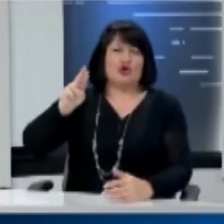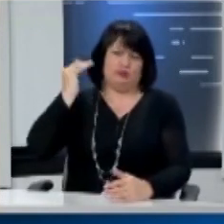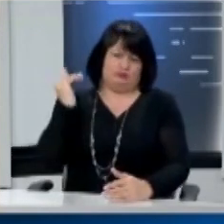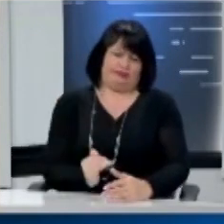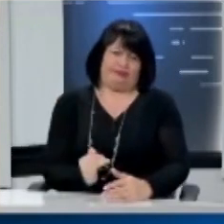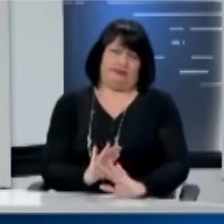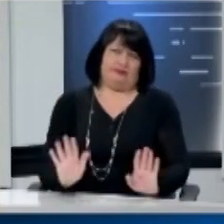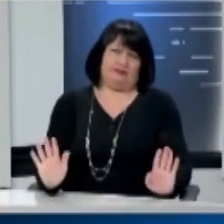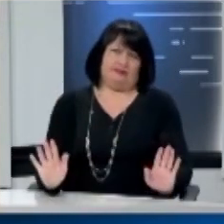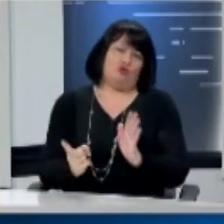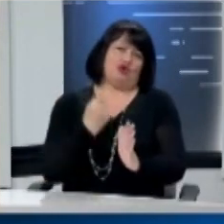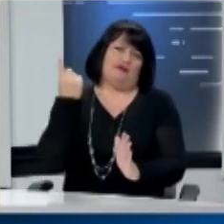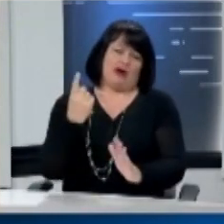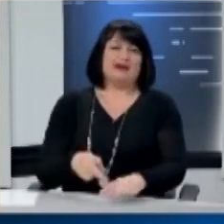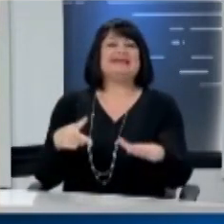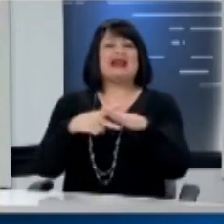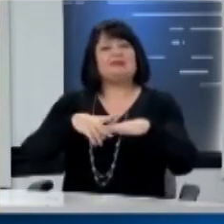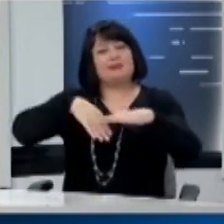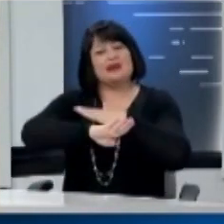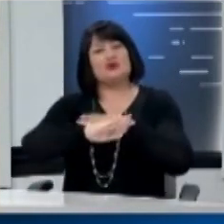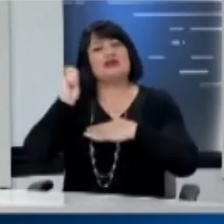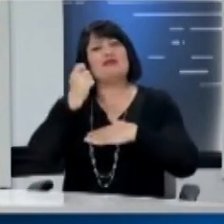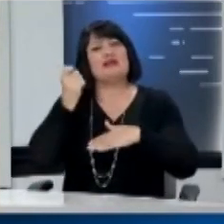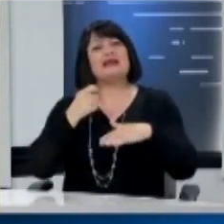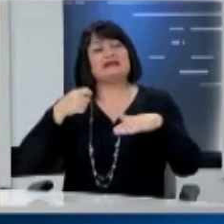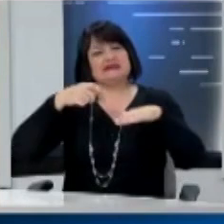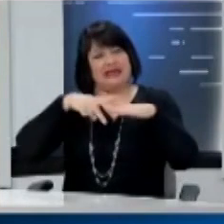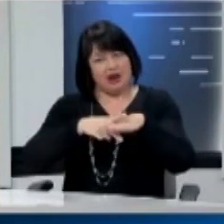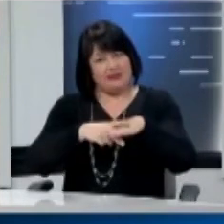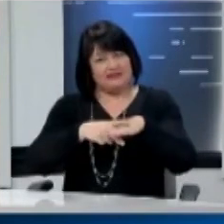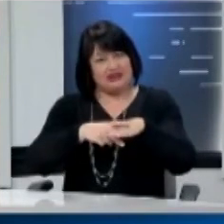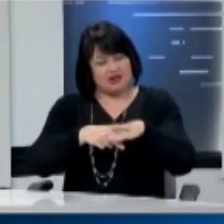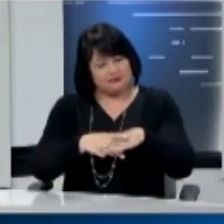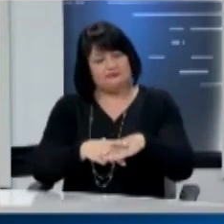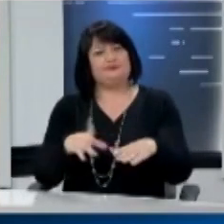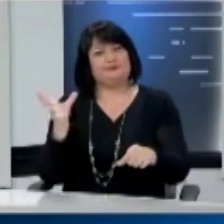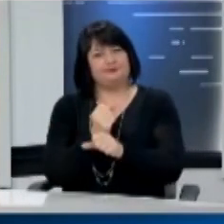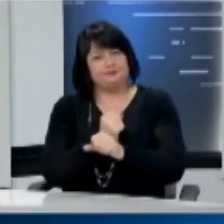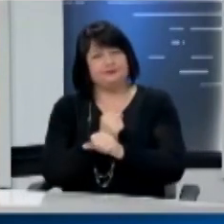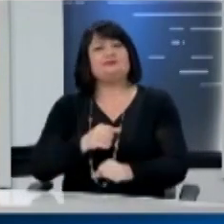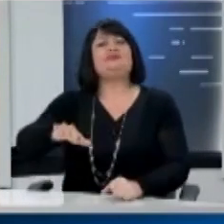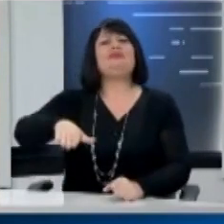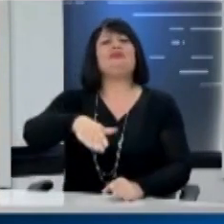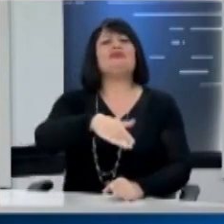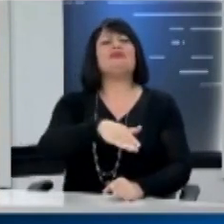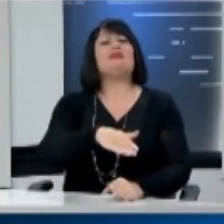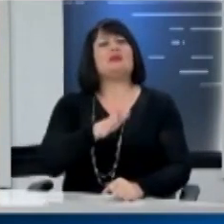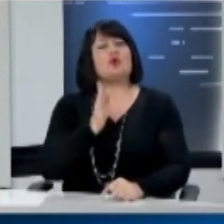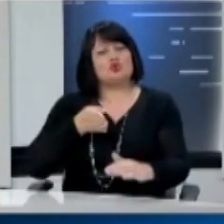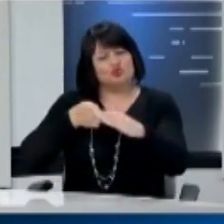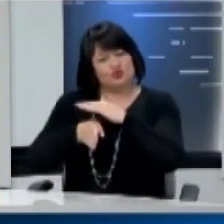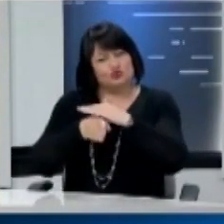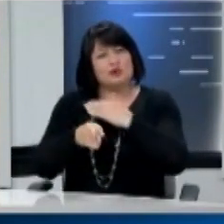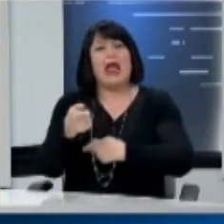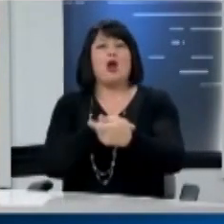τόσο η Τράπεζα Πειραιώς όσο και η Εθνική Τράπεζα απέκτησαν φθηνότερη πρόσβαση